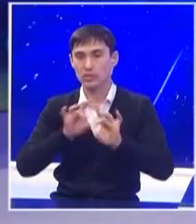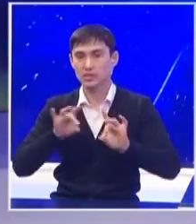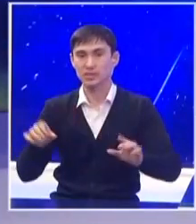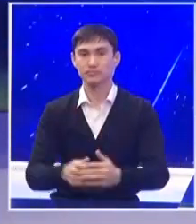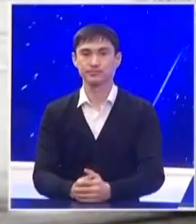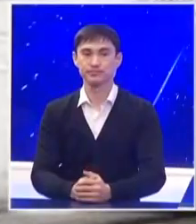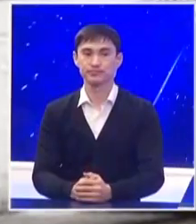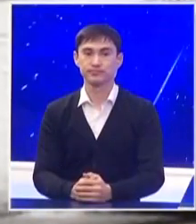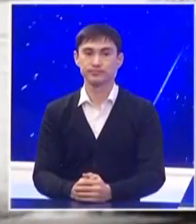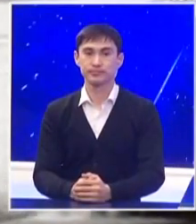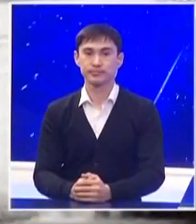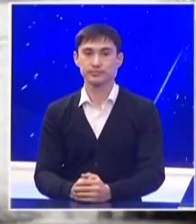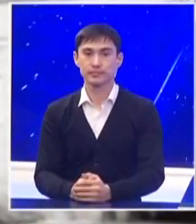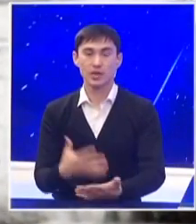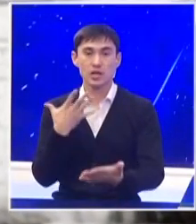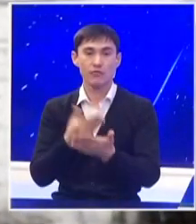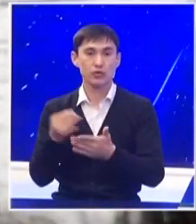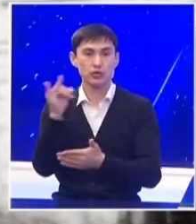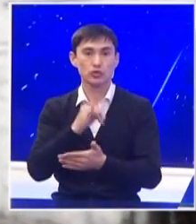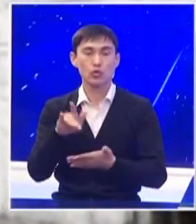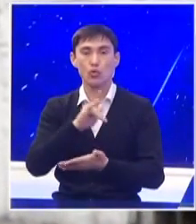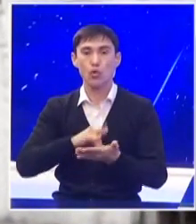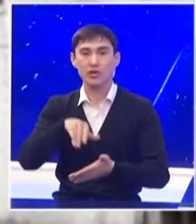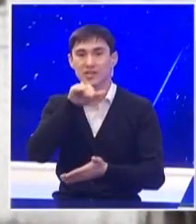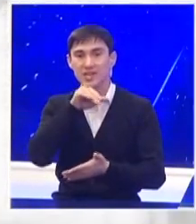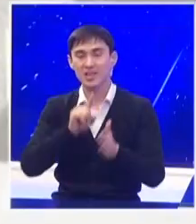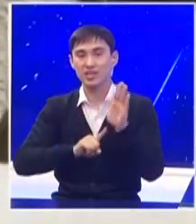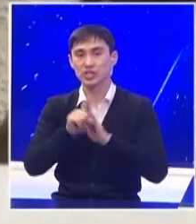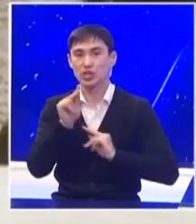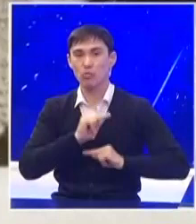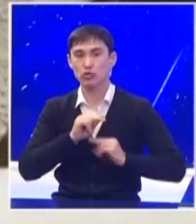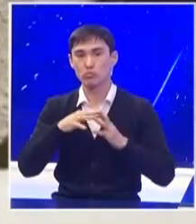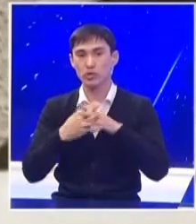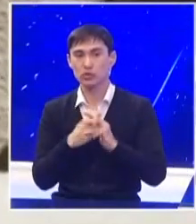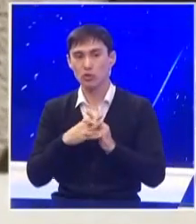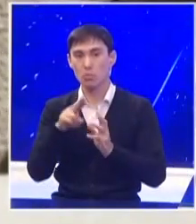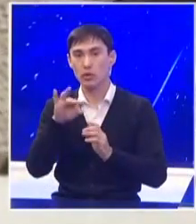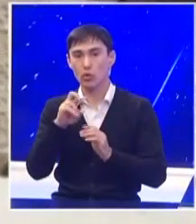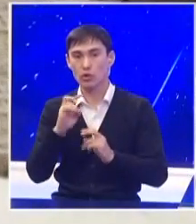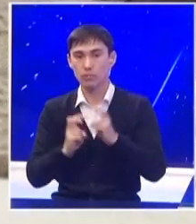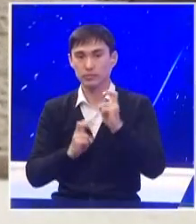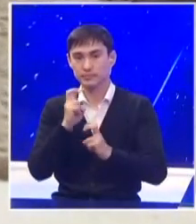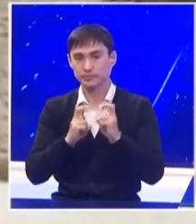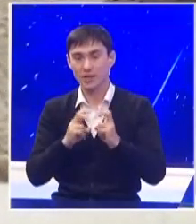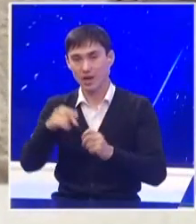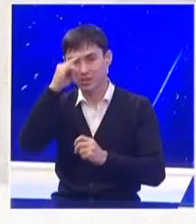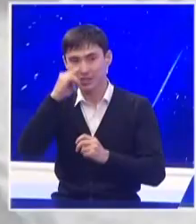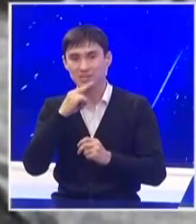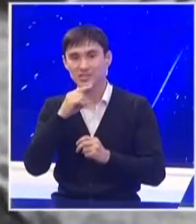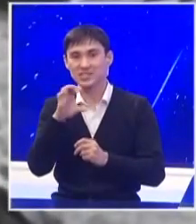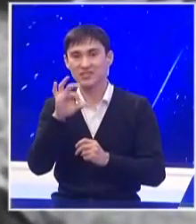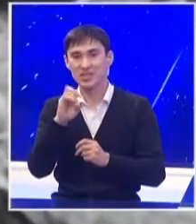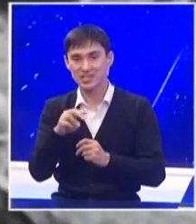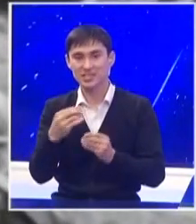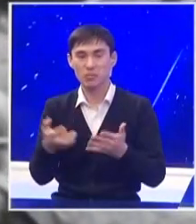Жандосова. Свою историю город Текелей начинает с рабочего поселка при горно-обогатительном комбинате. Из казахстанского свинца,